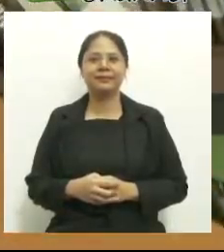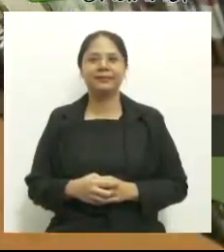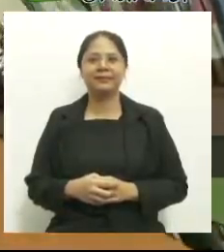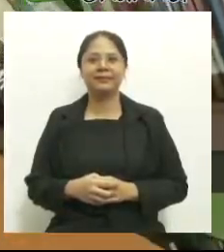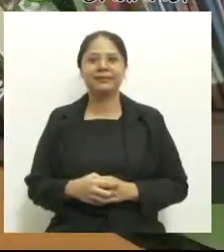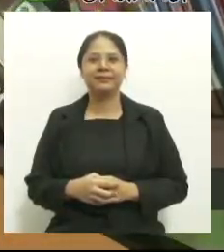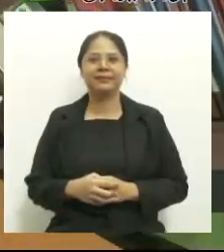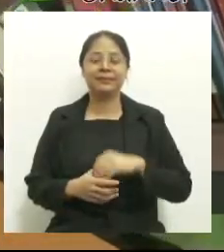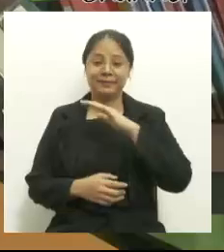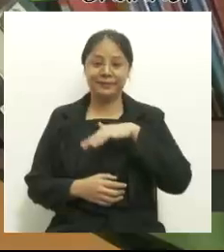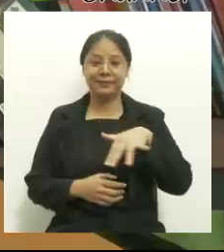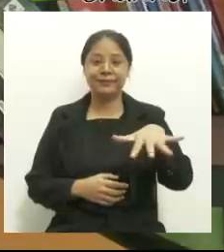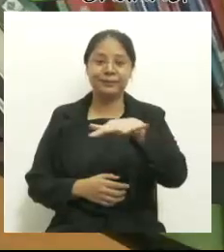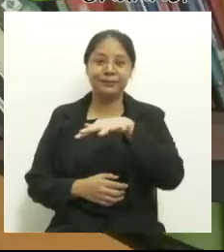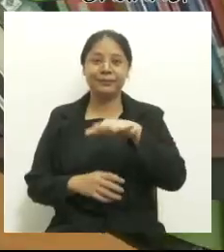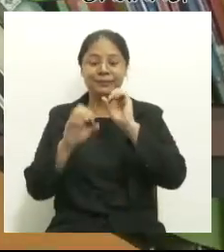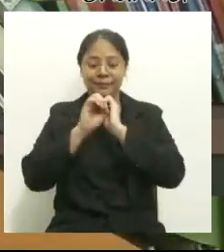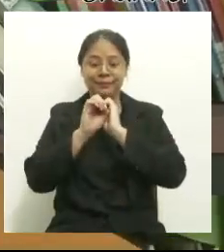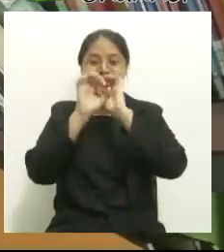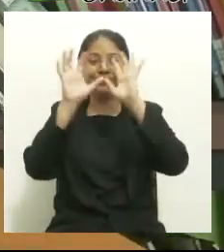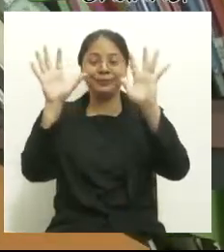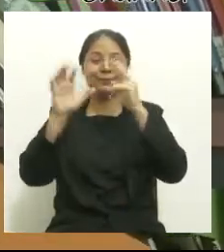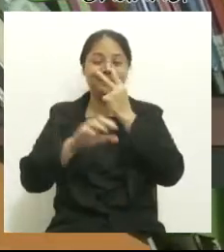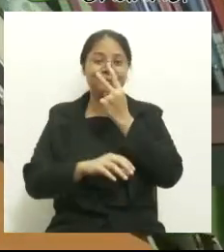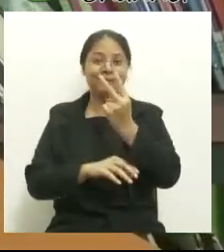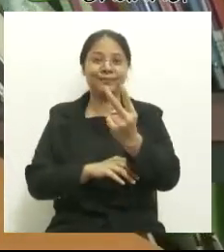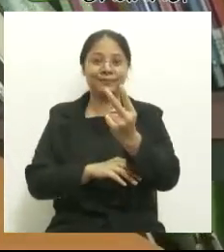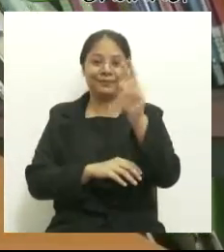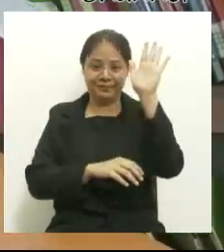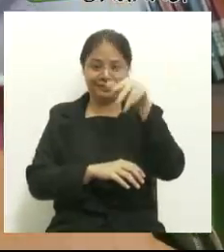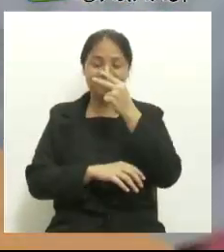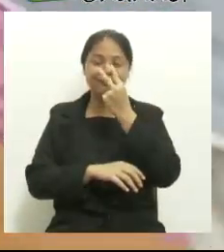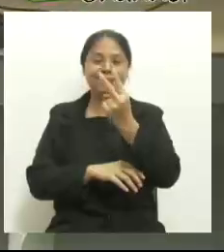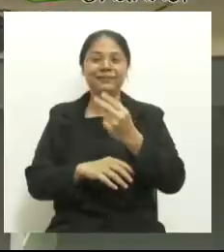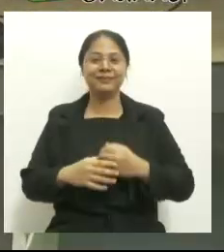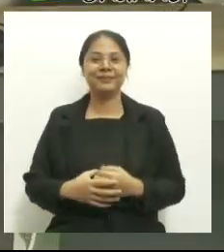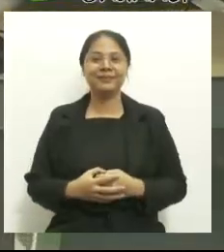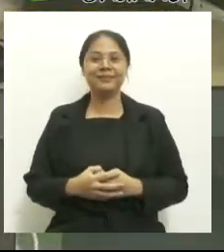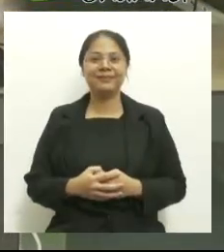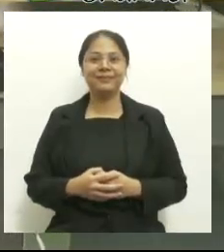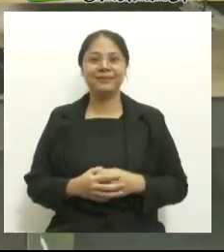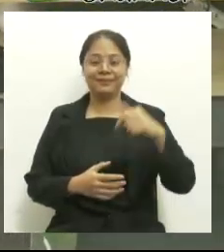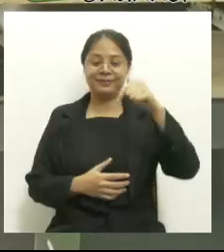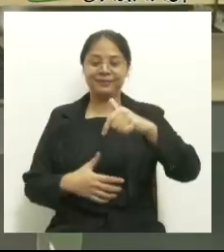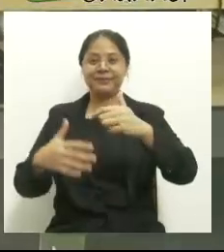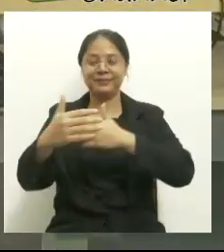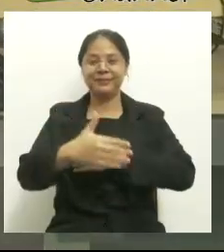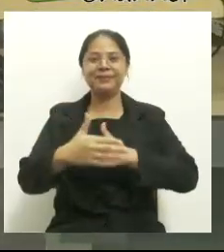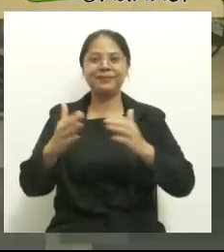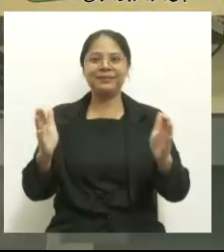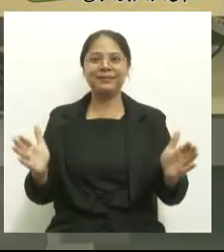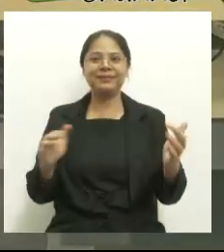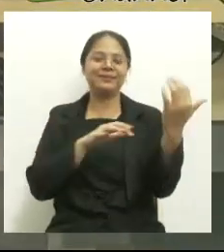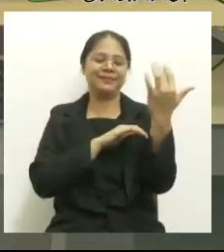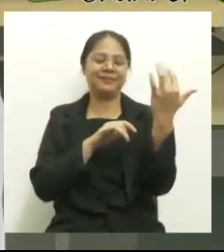คุณผู้ชมคะมีอะไรจะเซอร์ไพรส์ค่ะ ไปดูกันเลย ว้าวที่นี่มีห้องคอมด้วยเอ